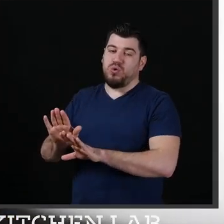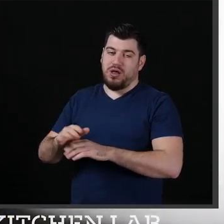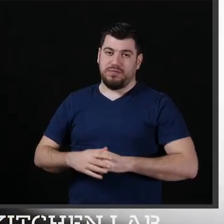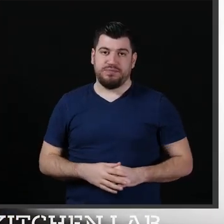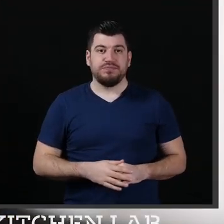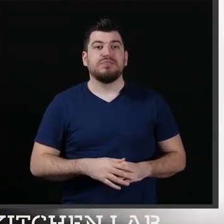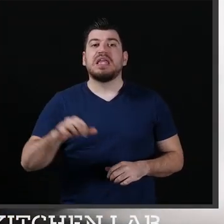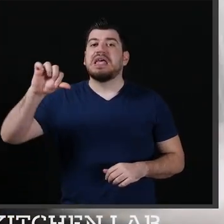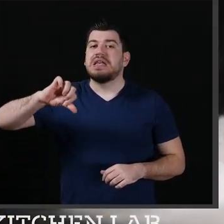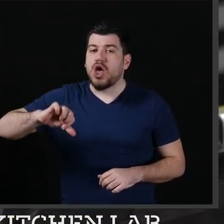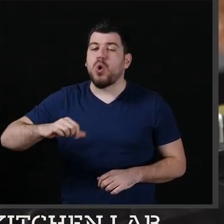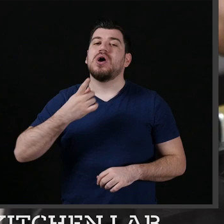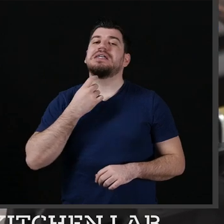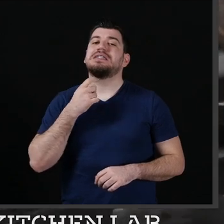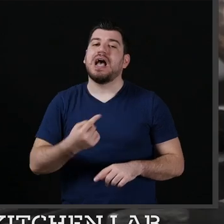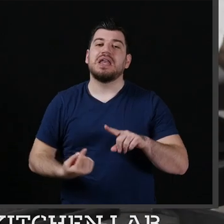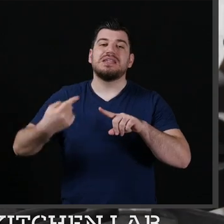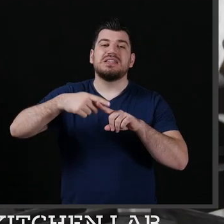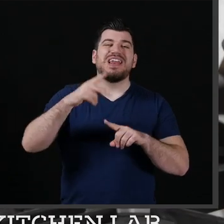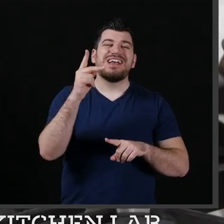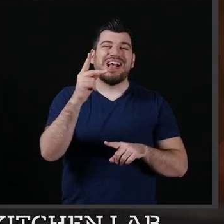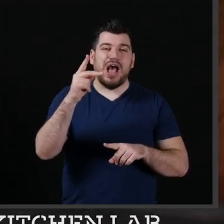Τη ζάχαρη. Και το κακάο.